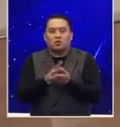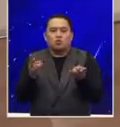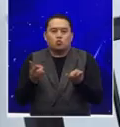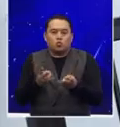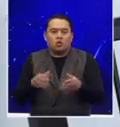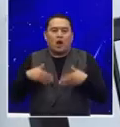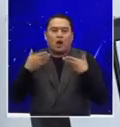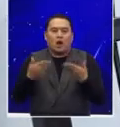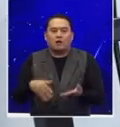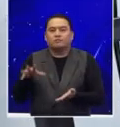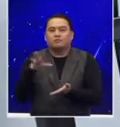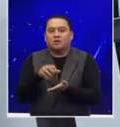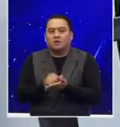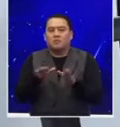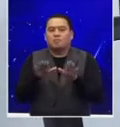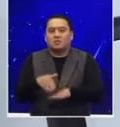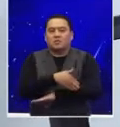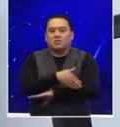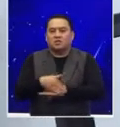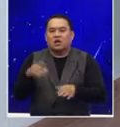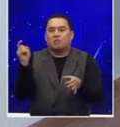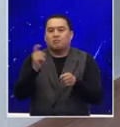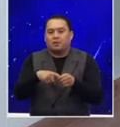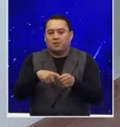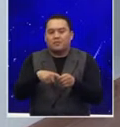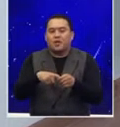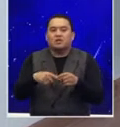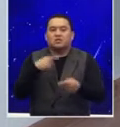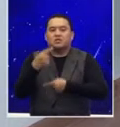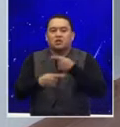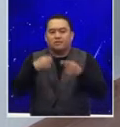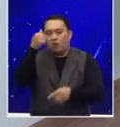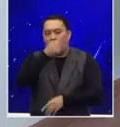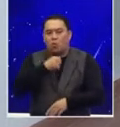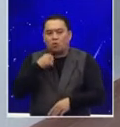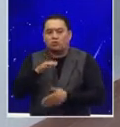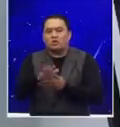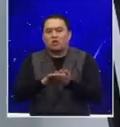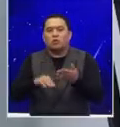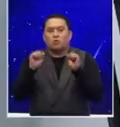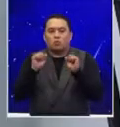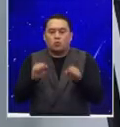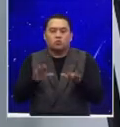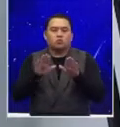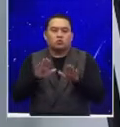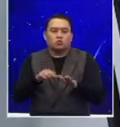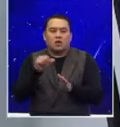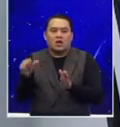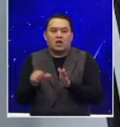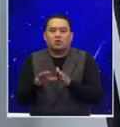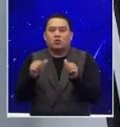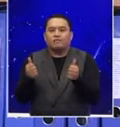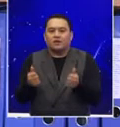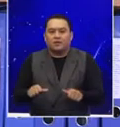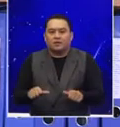необходимо обратиться в отдел занятости по месту жительства. Стоит отметить, что уже со следующего года подать заявление можно будет только в электронном